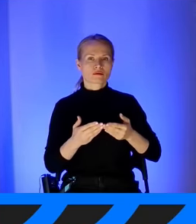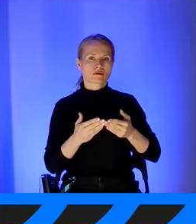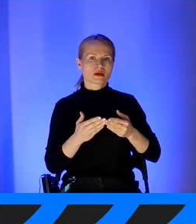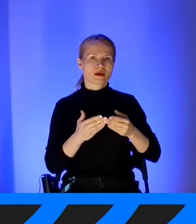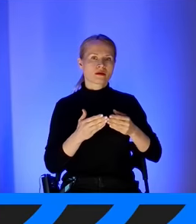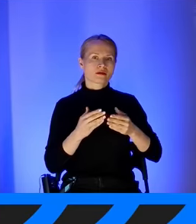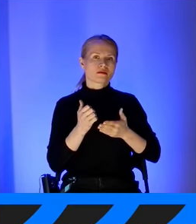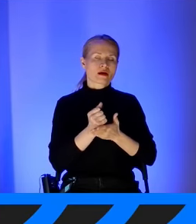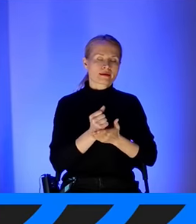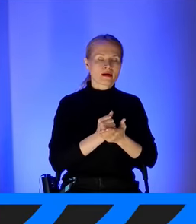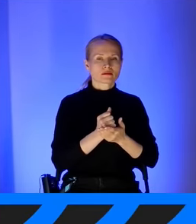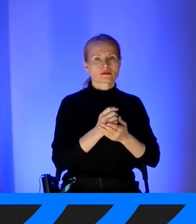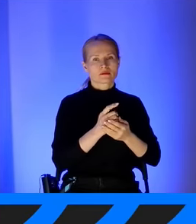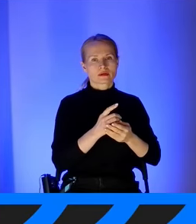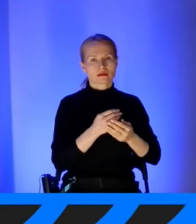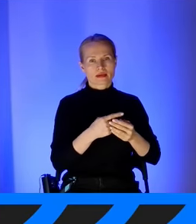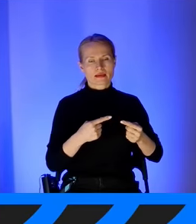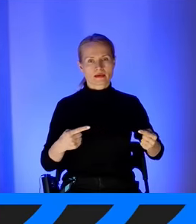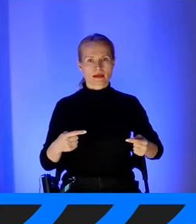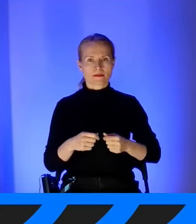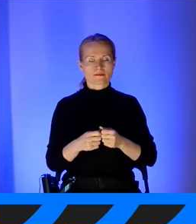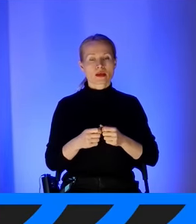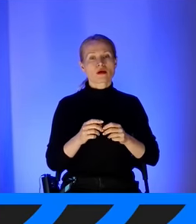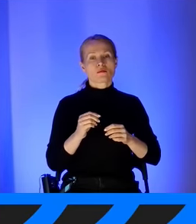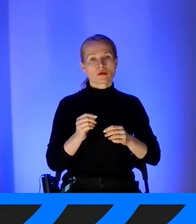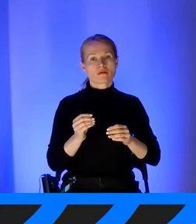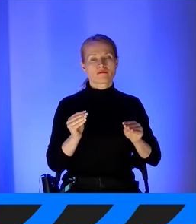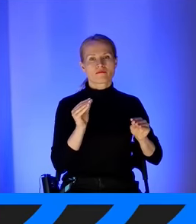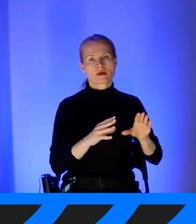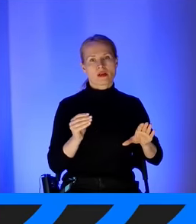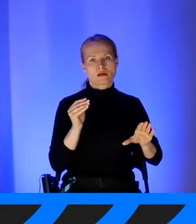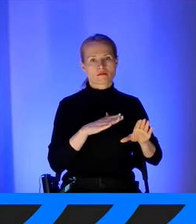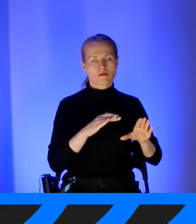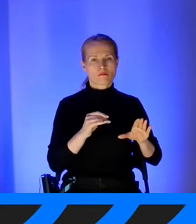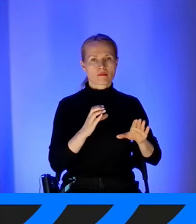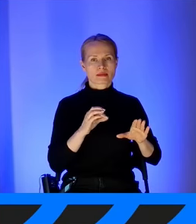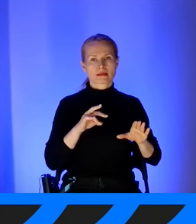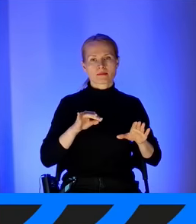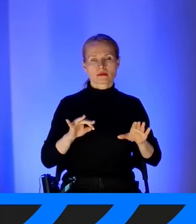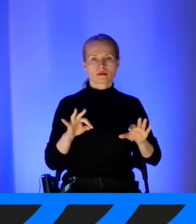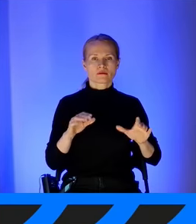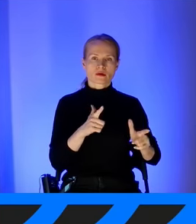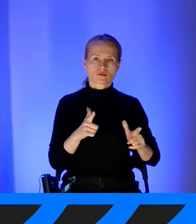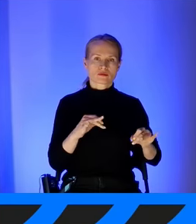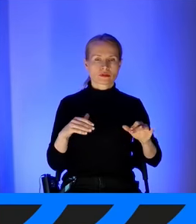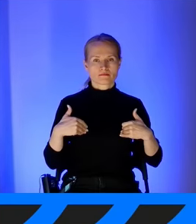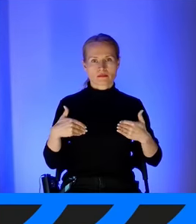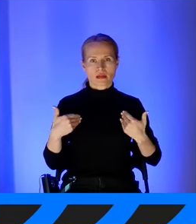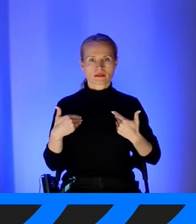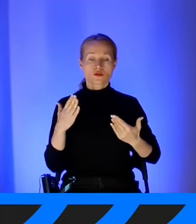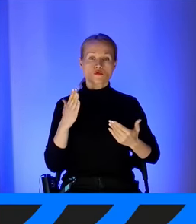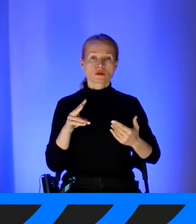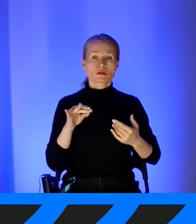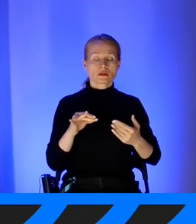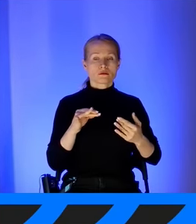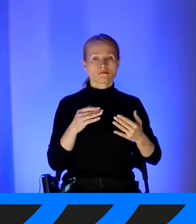хранения отображения метрик А мы выкладываем по степени готовности и по степени полезности для сообщества то есть Будет ли полезно